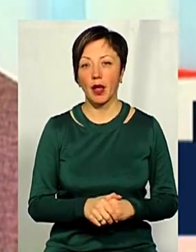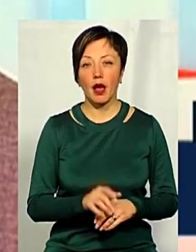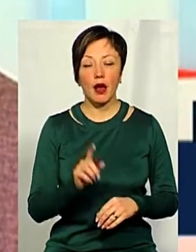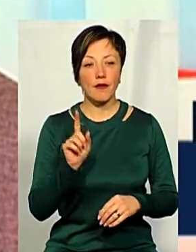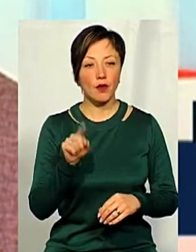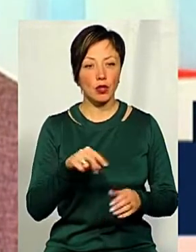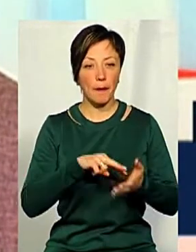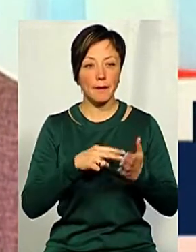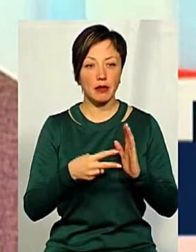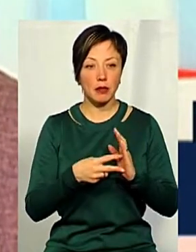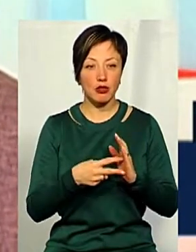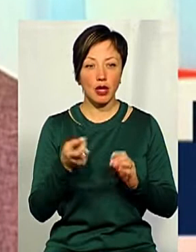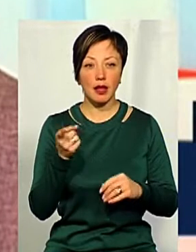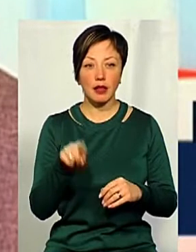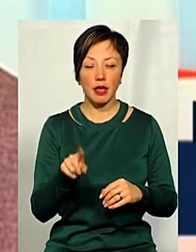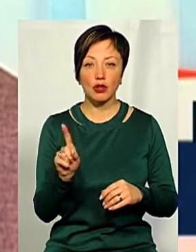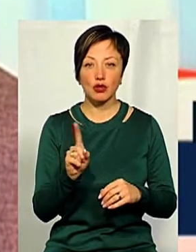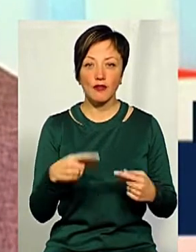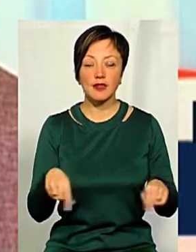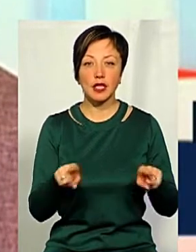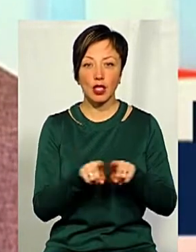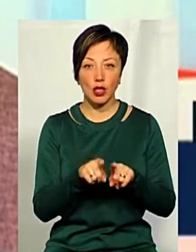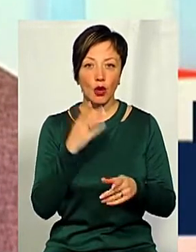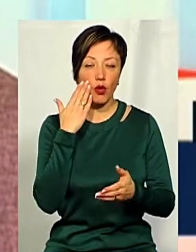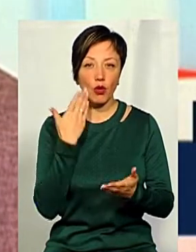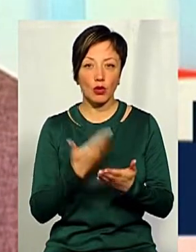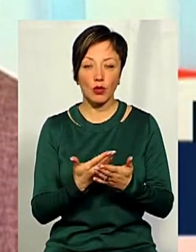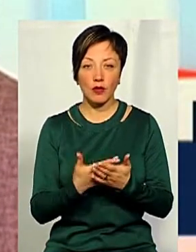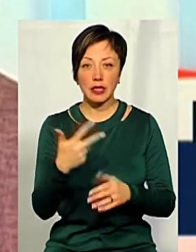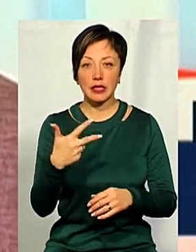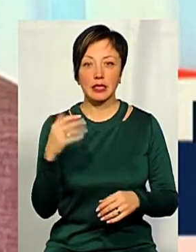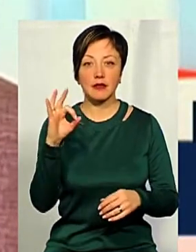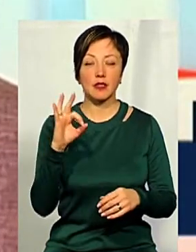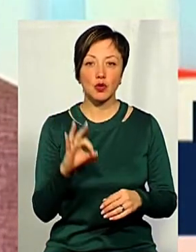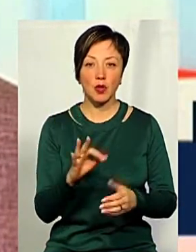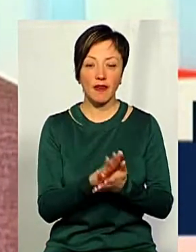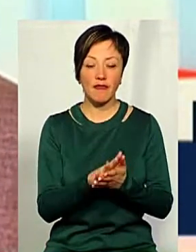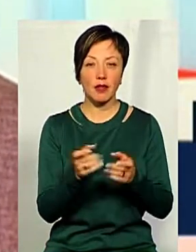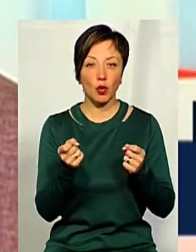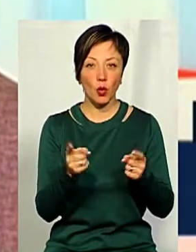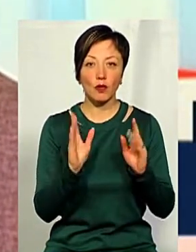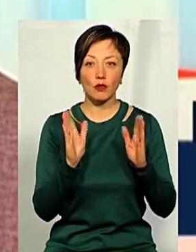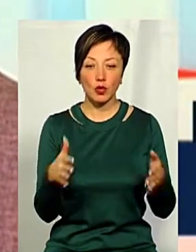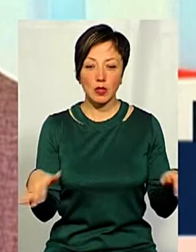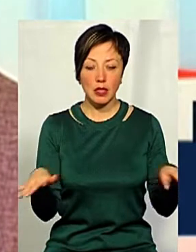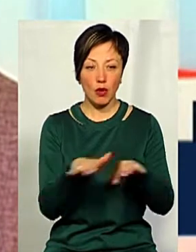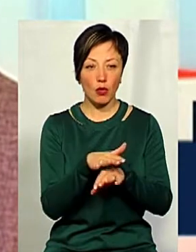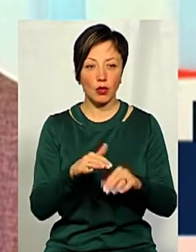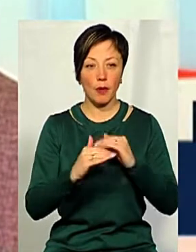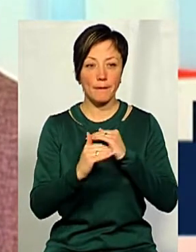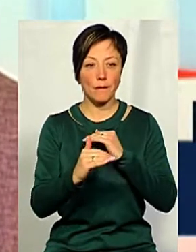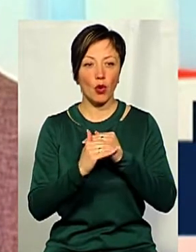Вона передбачає те, що все ж таки орієнтовно біля 30% відходів будуть захоронюватися на